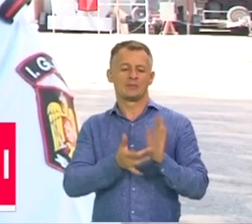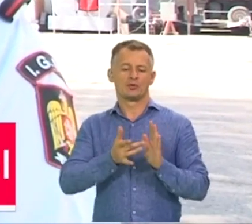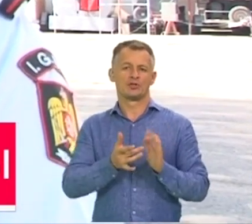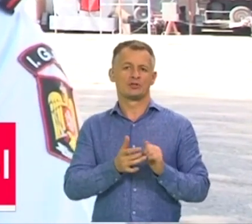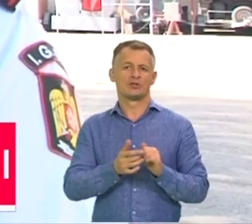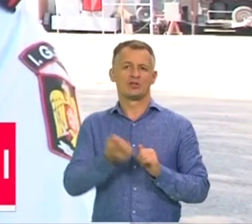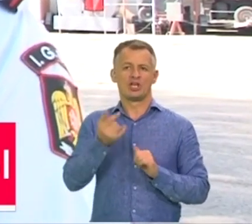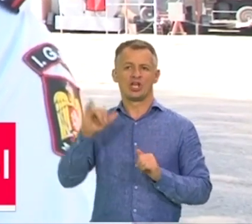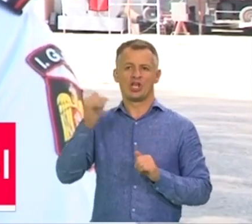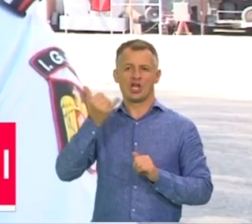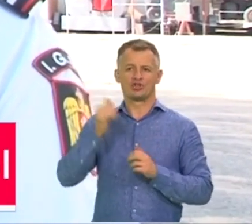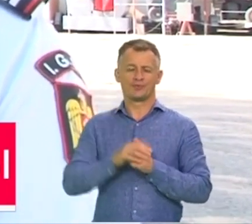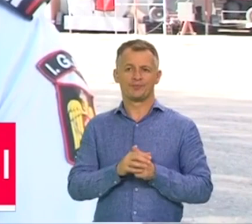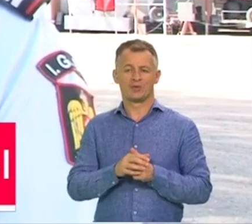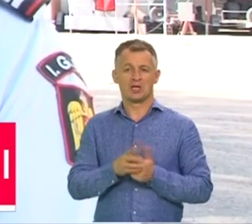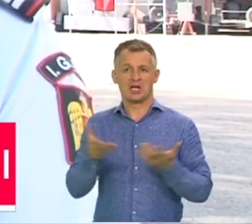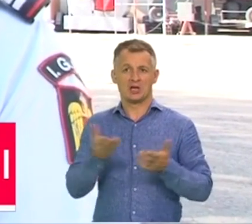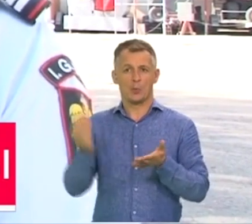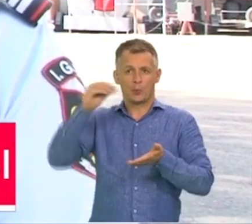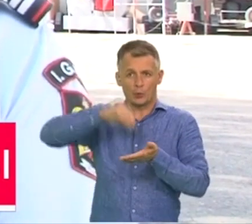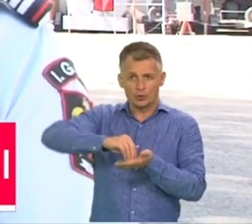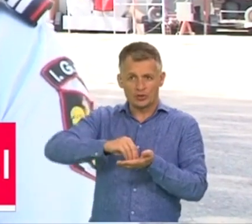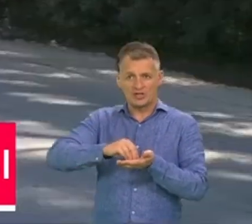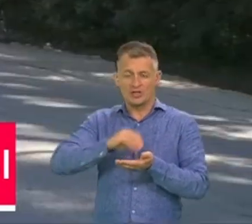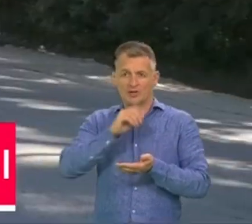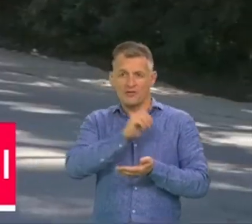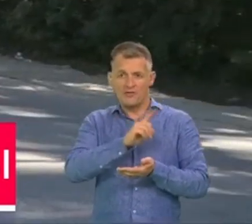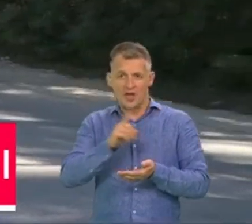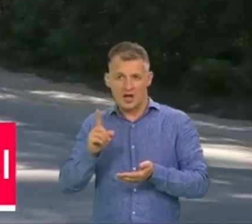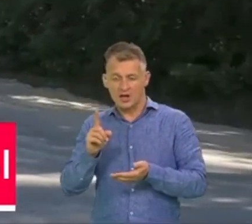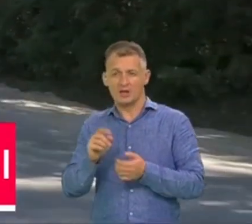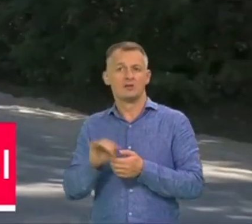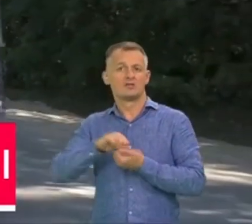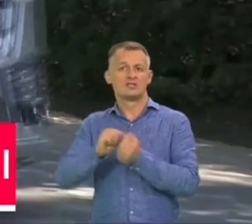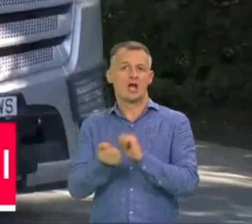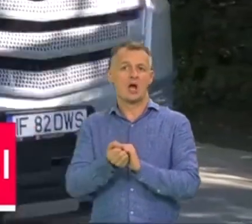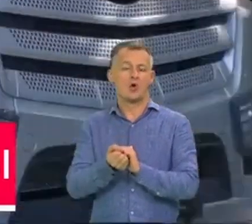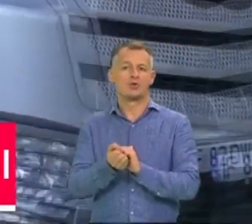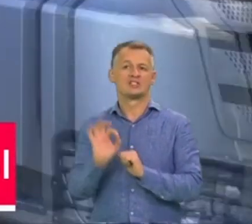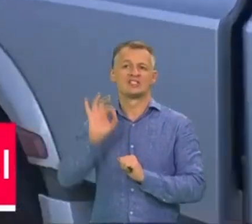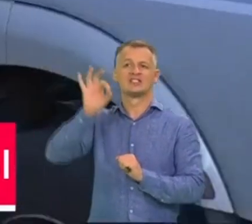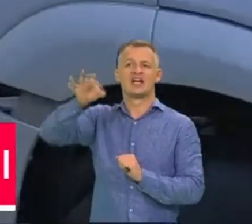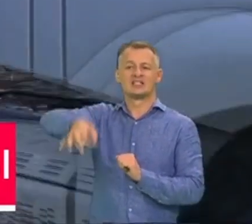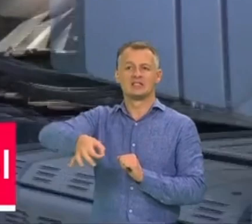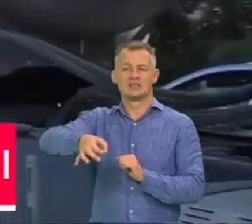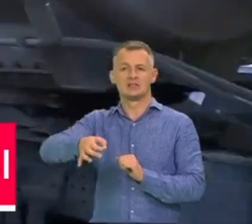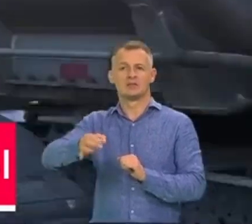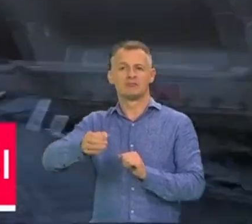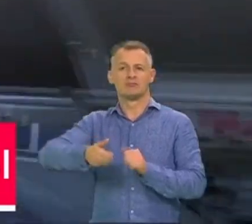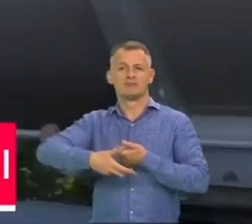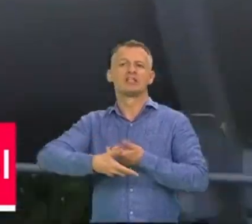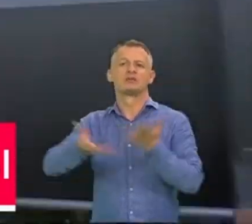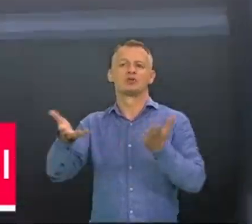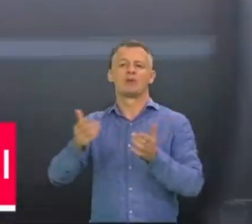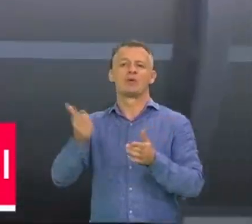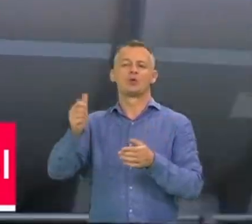Iași, în care sunt amplasate individual sau în stații de distribuție a